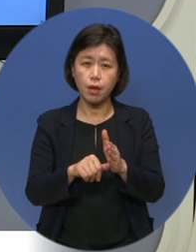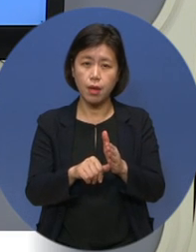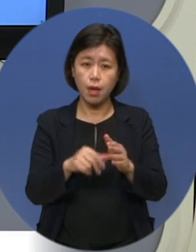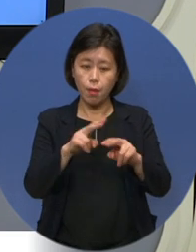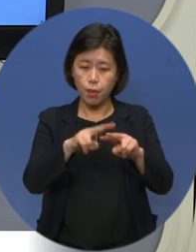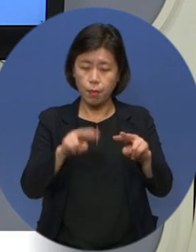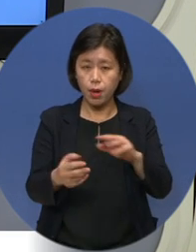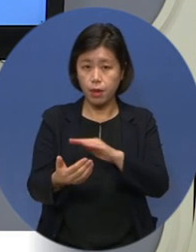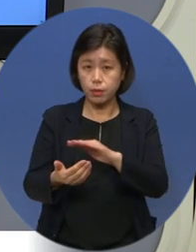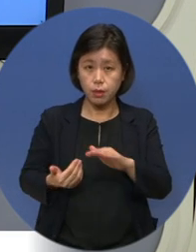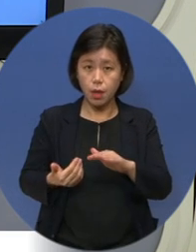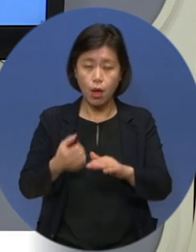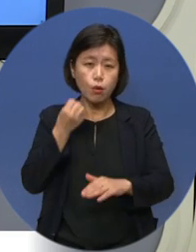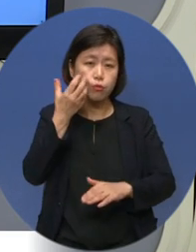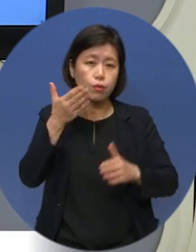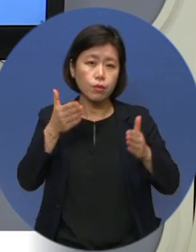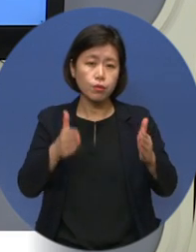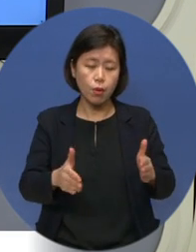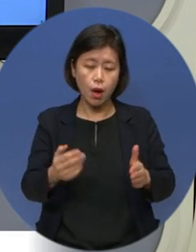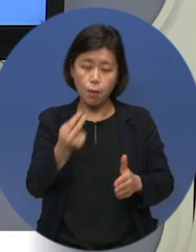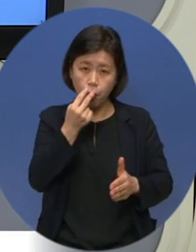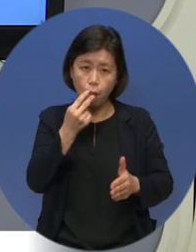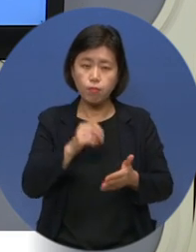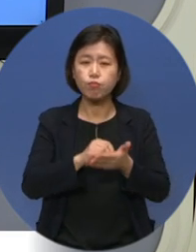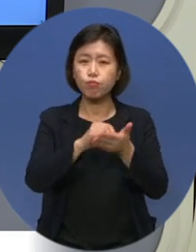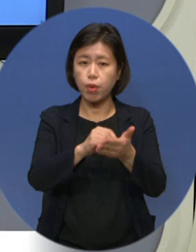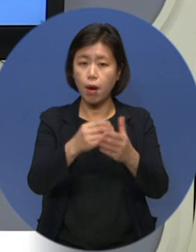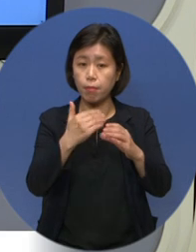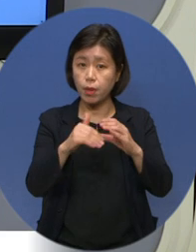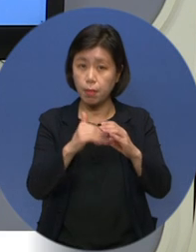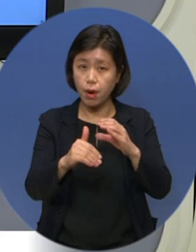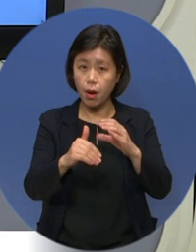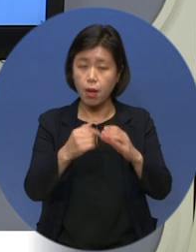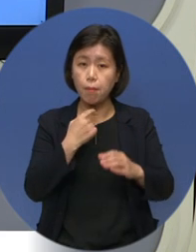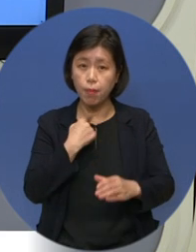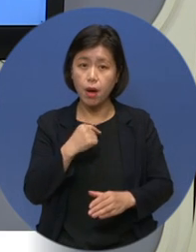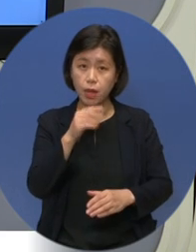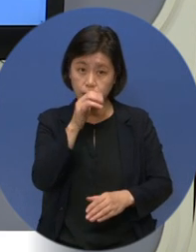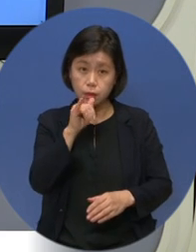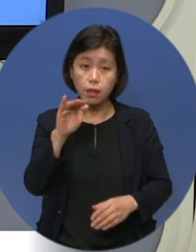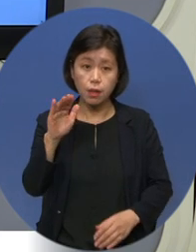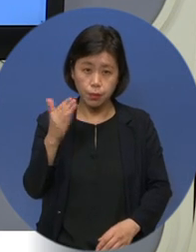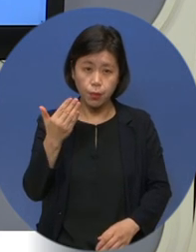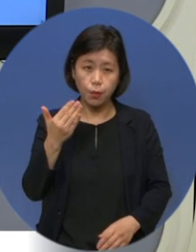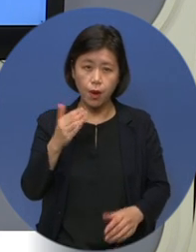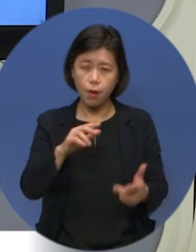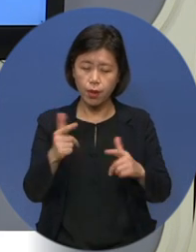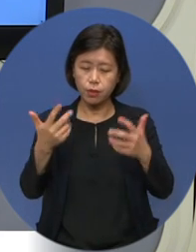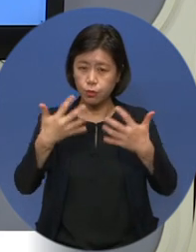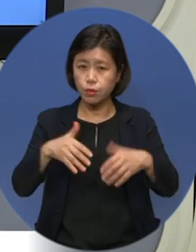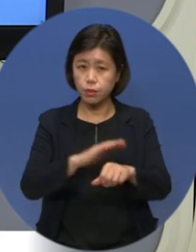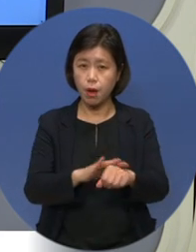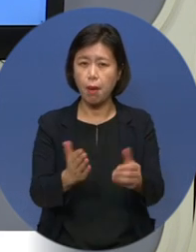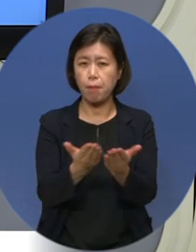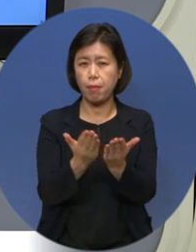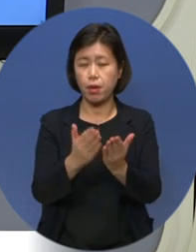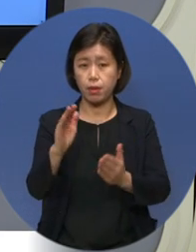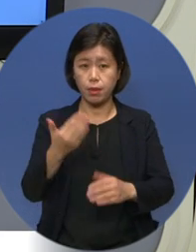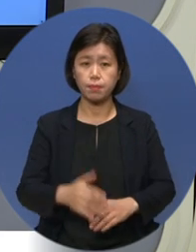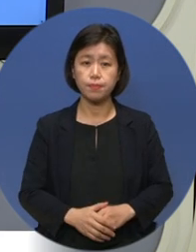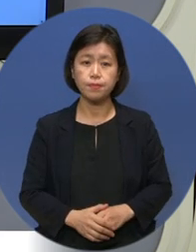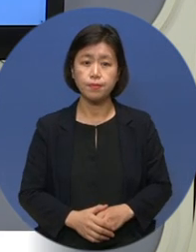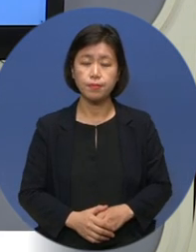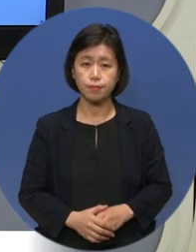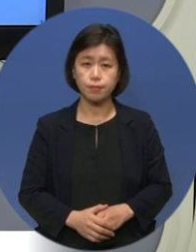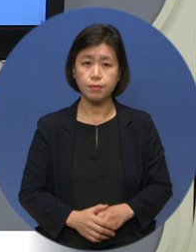납부해야 하고 자발적인 이직 등 수급 자격 제한 사유에 해당하지 않아야 합니다 고 직급 여 상 한